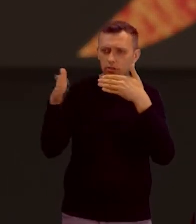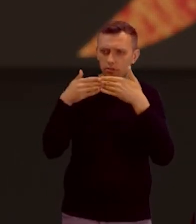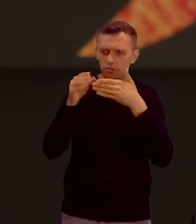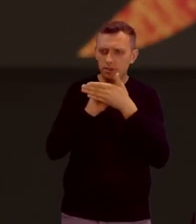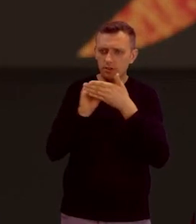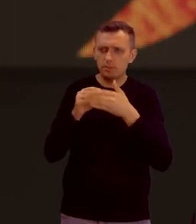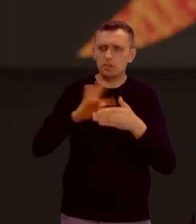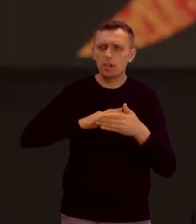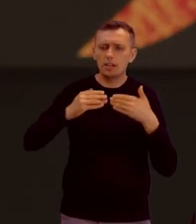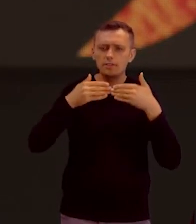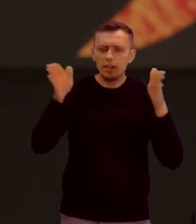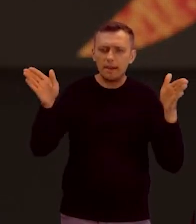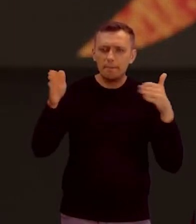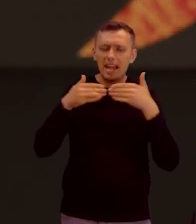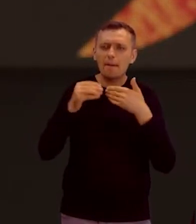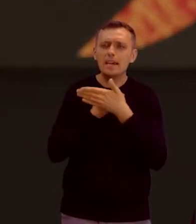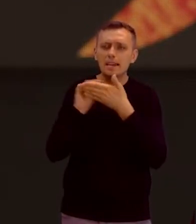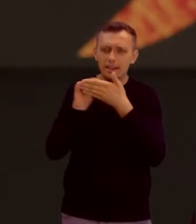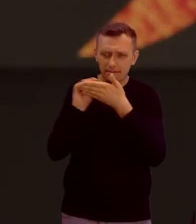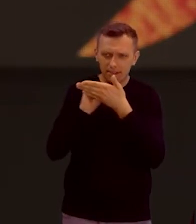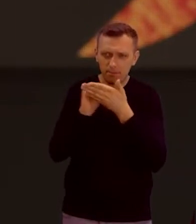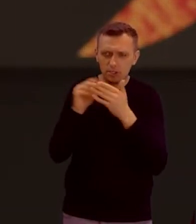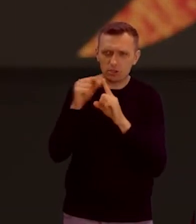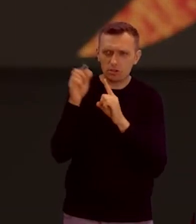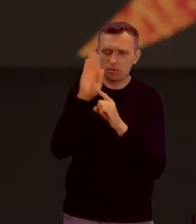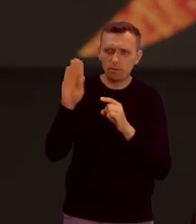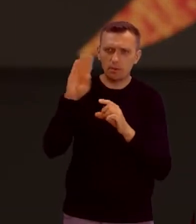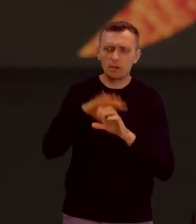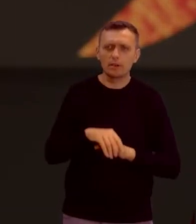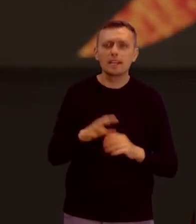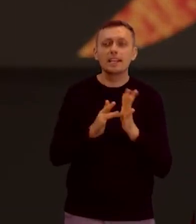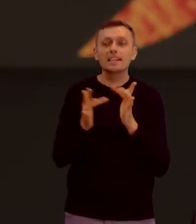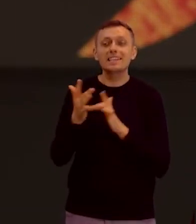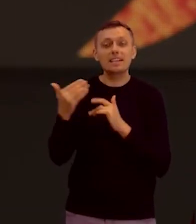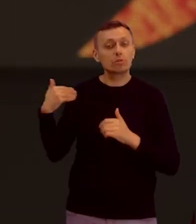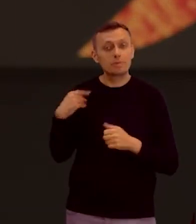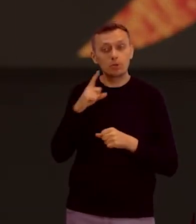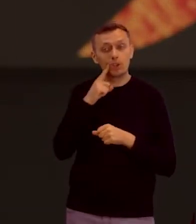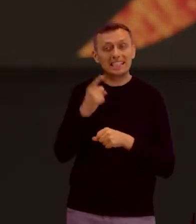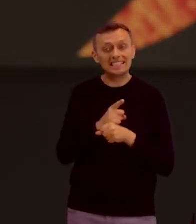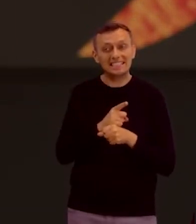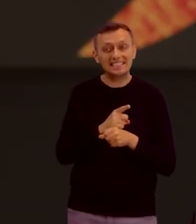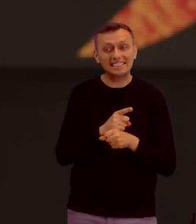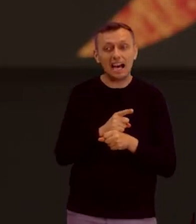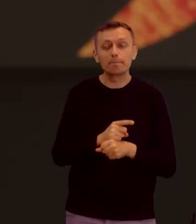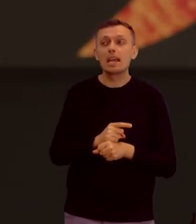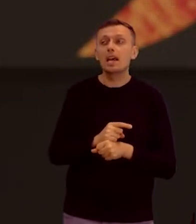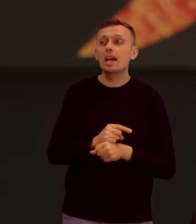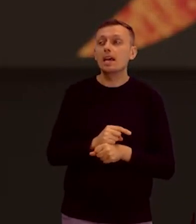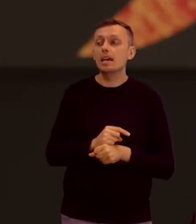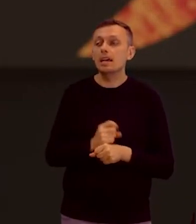bramach. Jezus jeszcze bardziej wzmocnił pozycję dzieci, oświadczając, że kto jedno takie